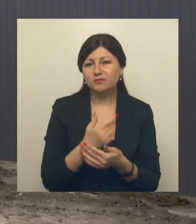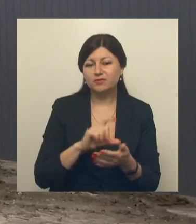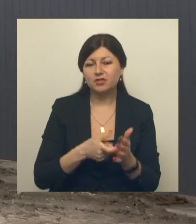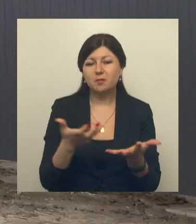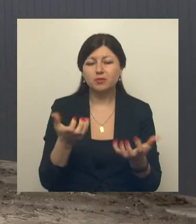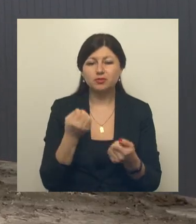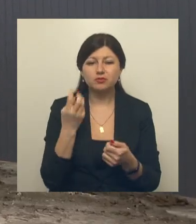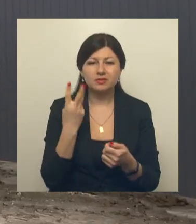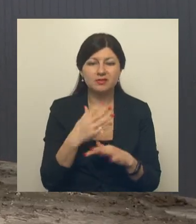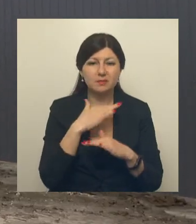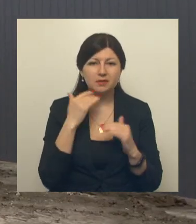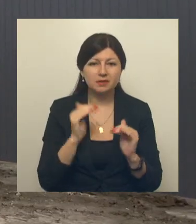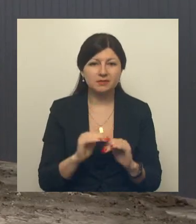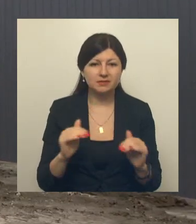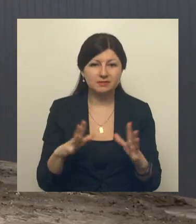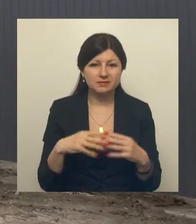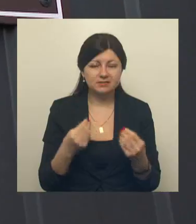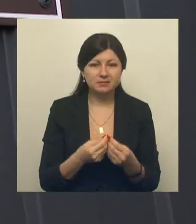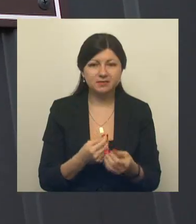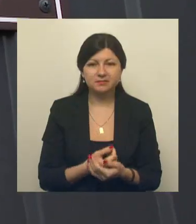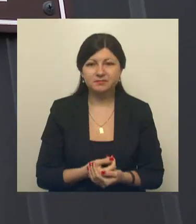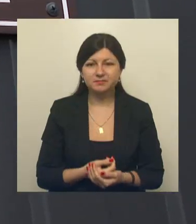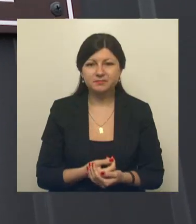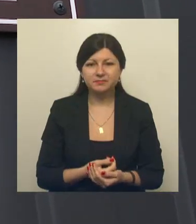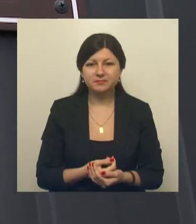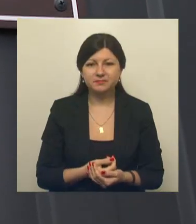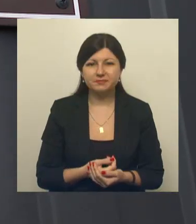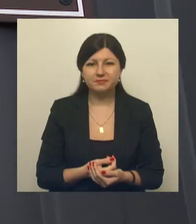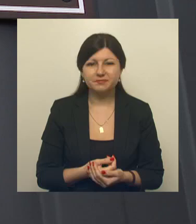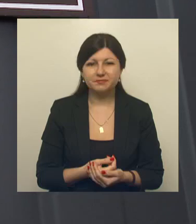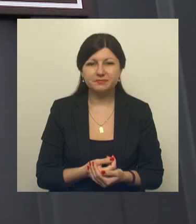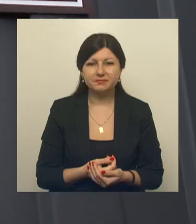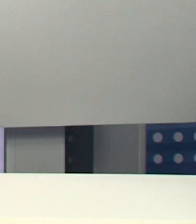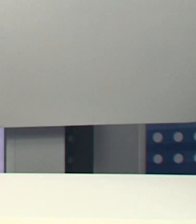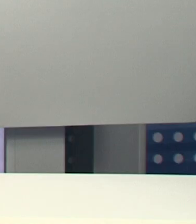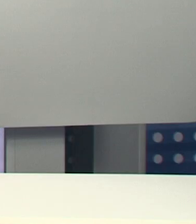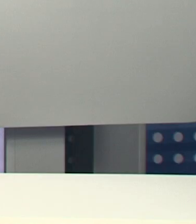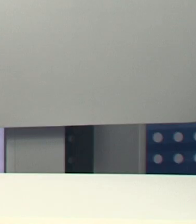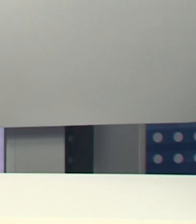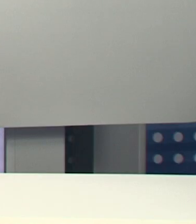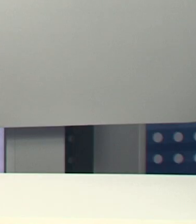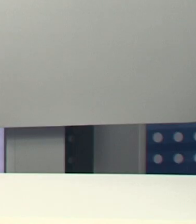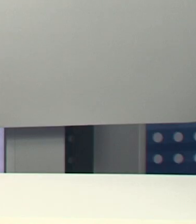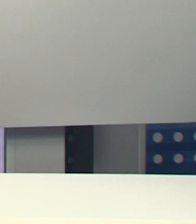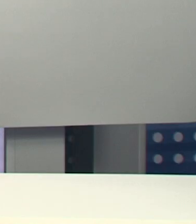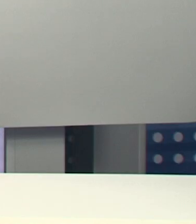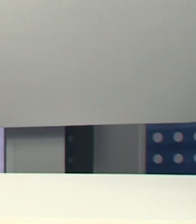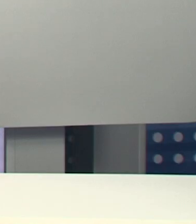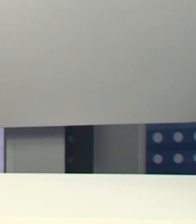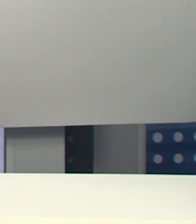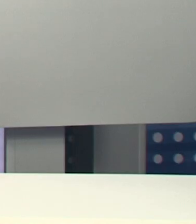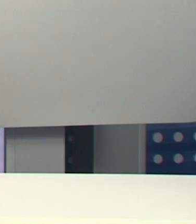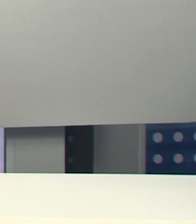3 многодетных семьи. Светлана Гмыря, Павел Емелин. Такой день на Мире Белогорье. К этому часу это вся информация. В